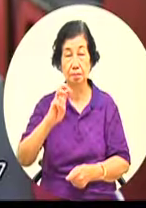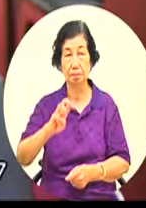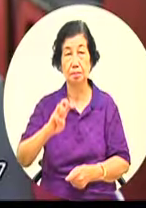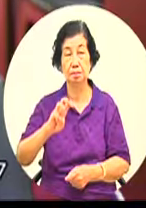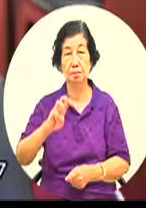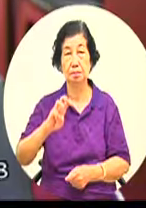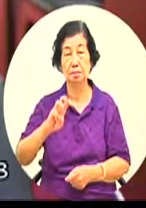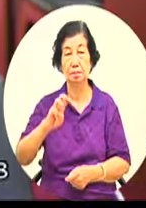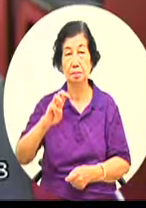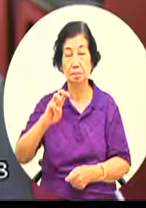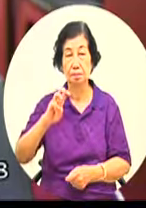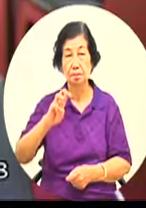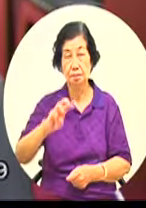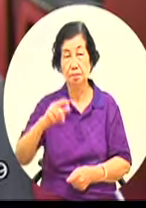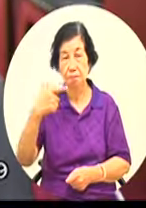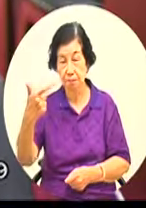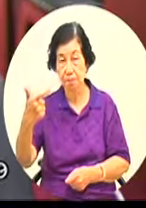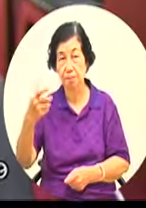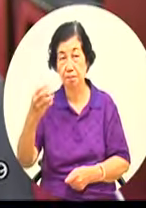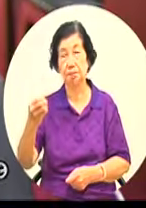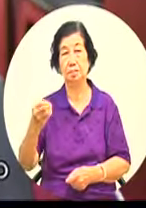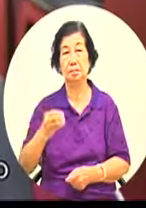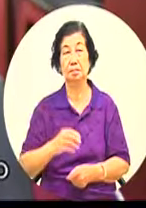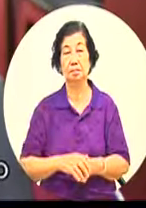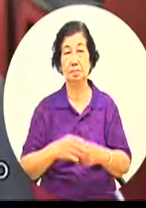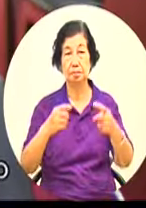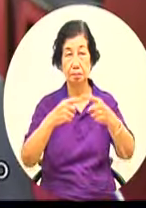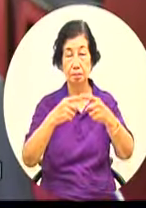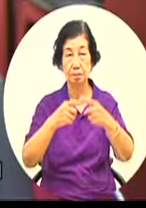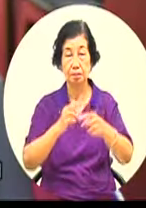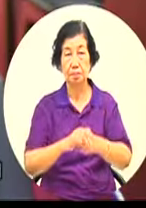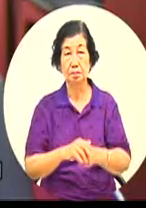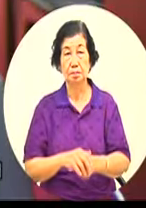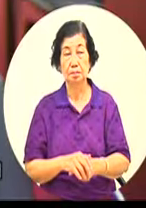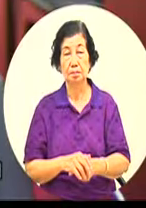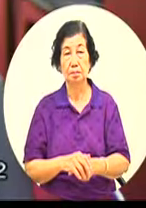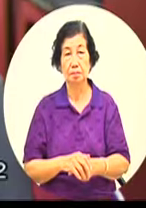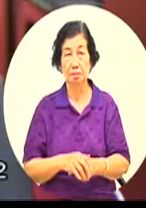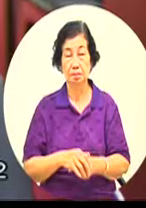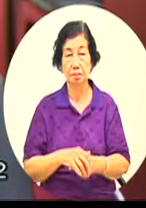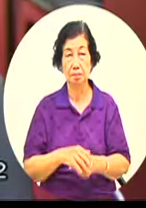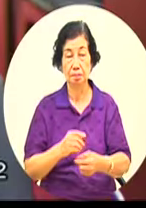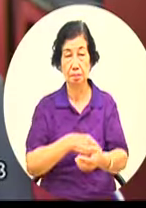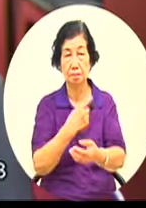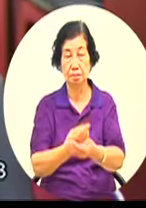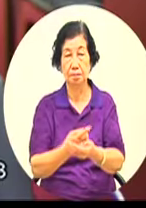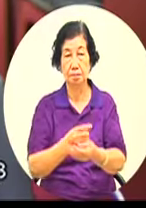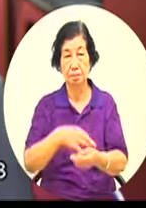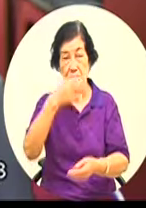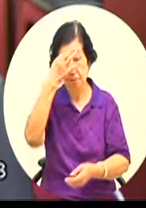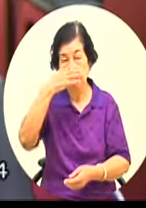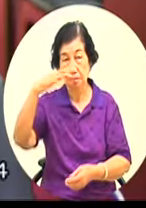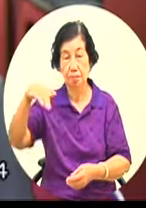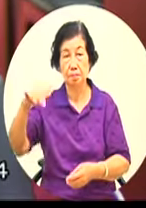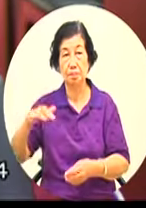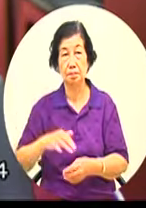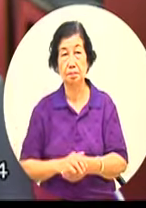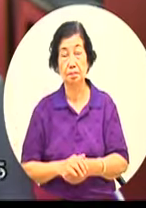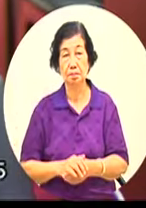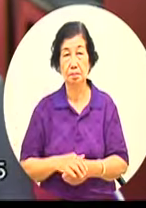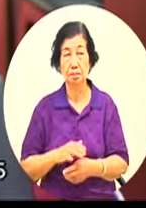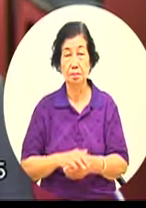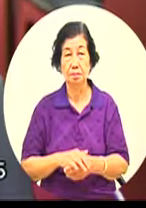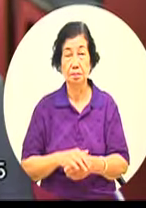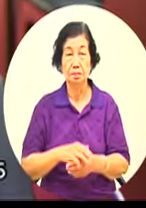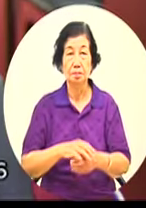357,000多人哦，将近快360,000人哦，那整个凤山也才不过只有几座图